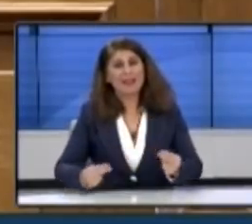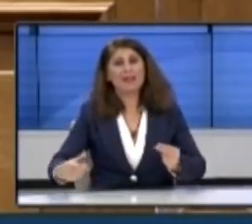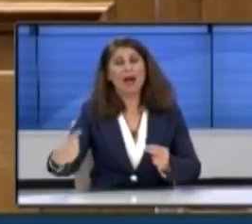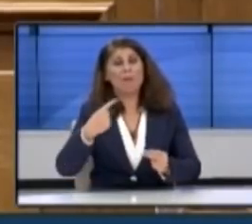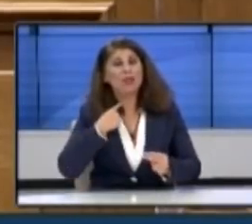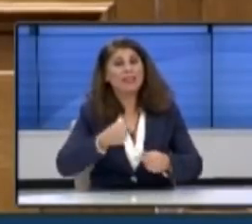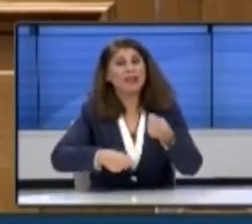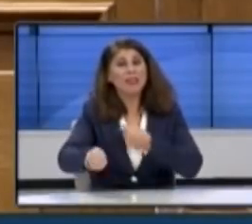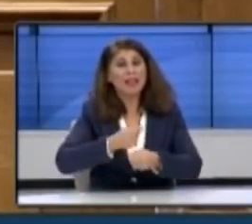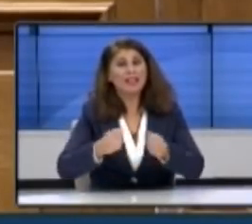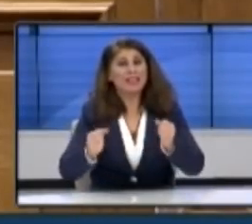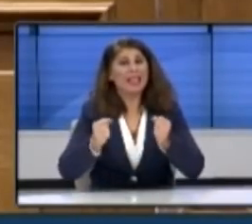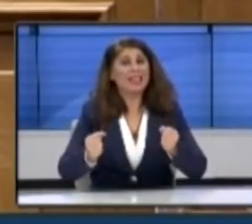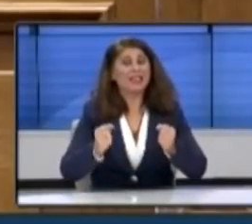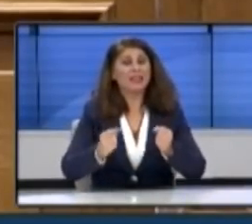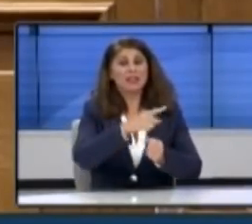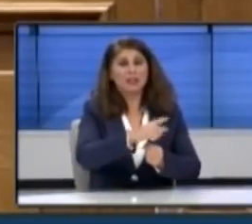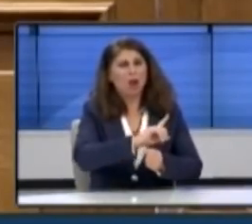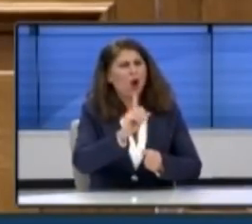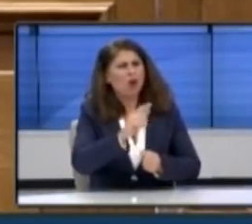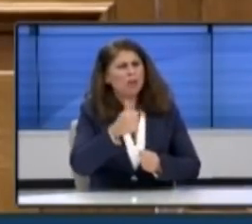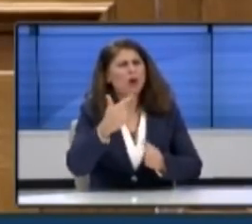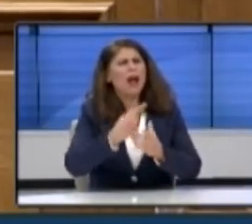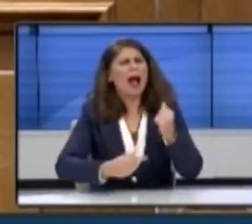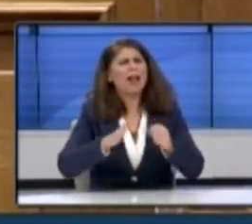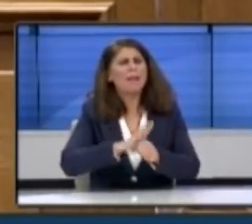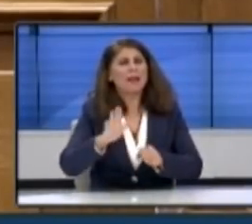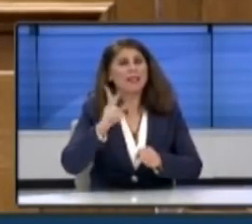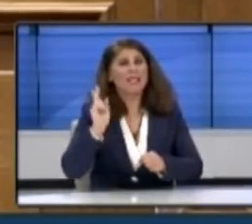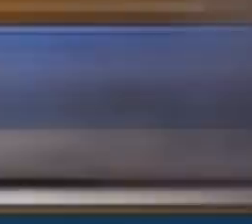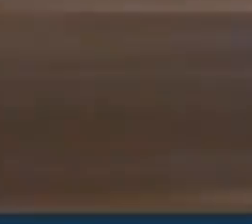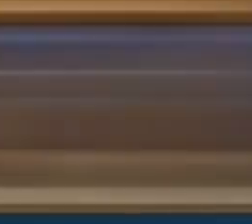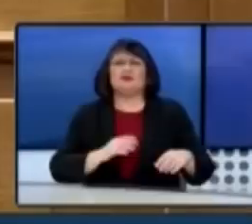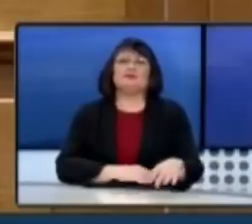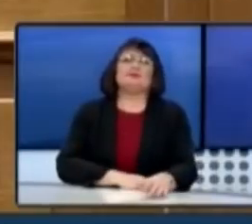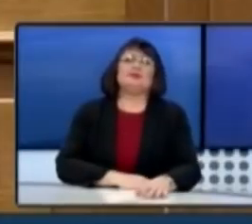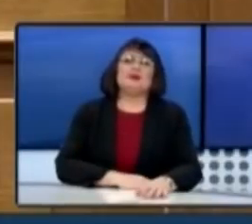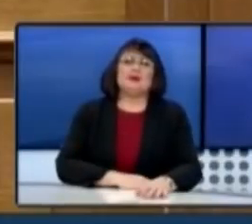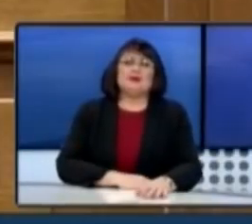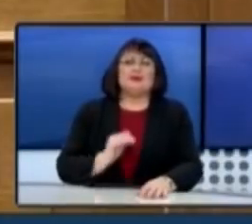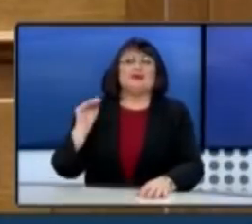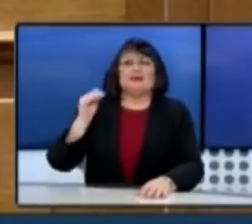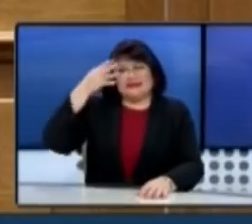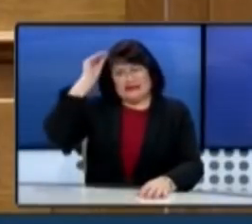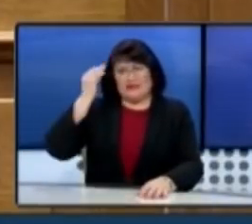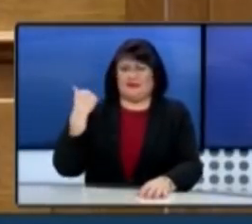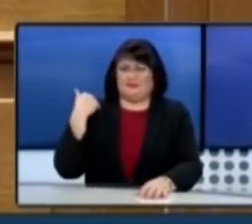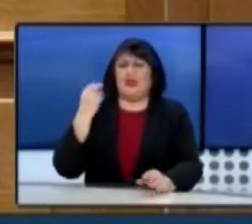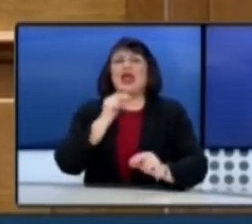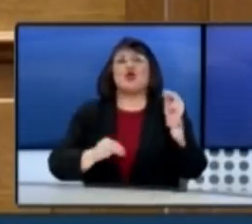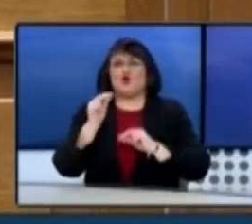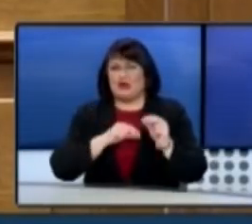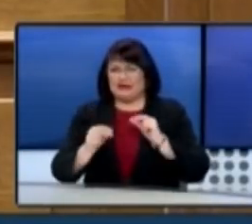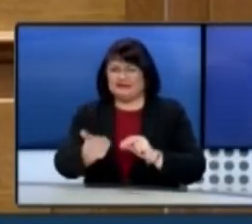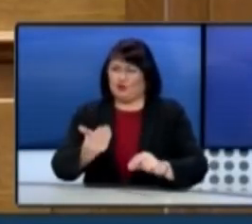Αποτύχατε να διαχειριστείτε τις κρίσεις. Είστε όχι μόνο ανεπαρκής, αλλά και επικίνδυνος. Κύριε Τσίπρα, ζητήσατε εκλογές